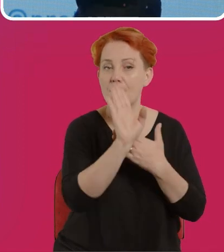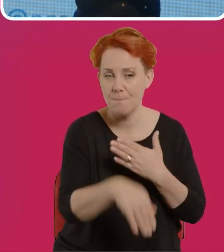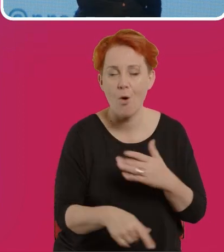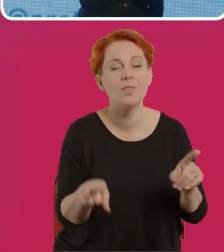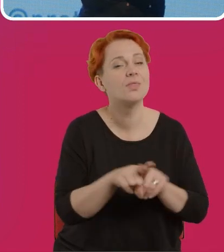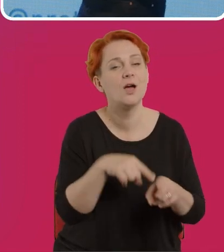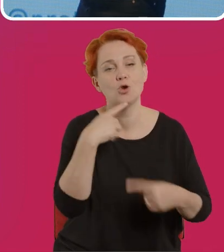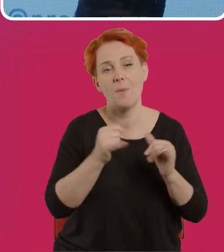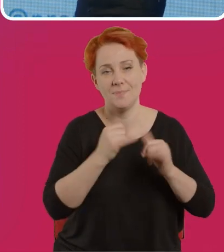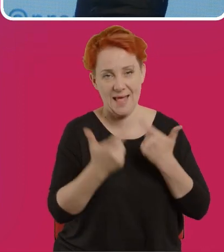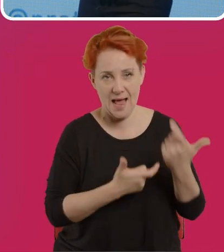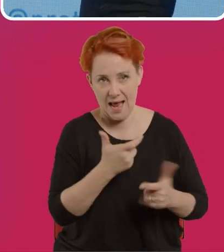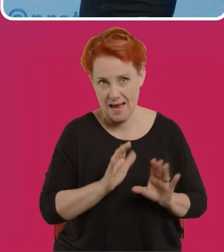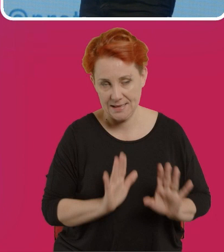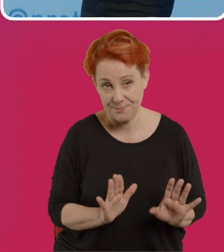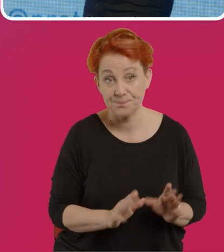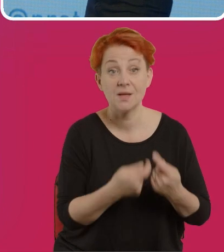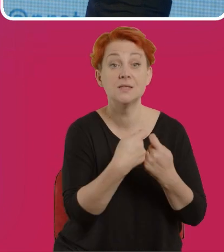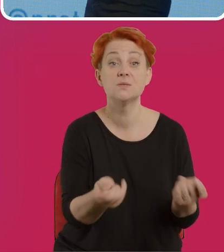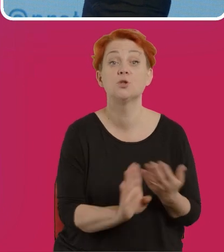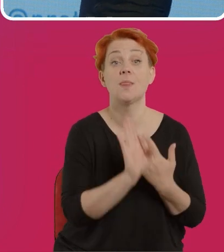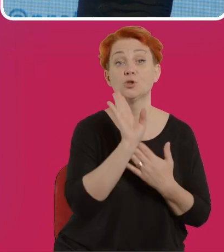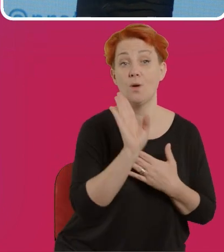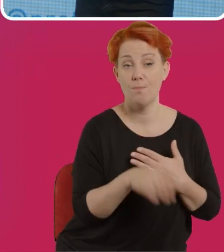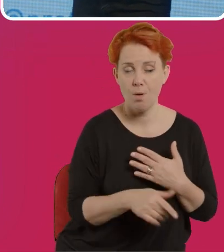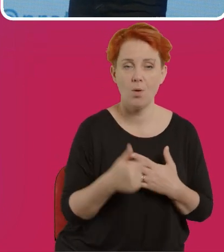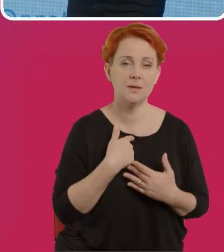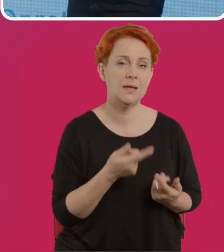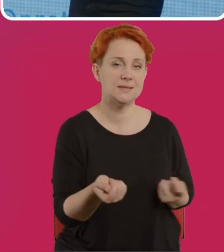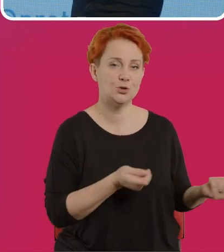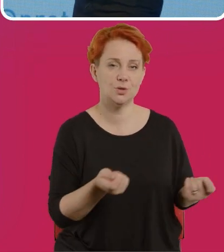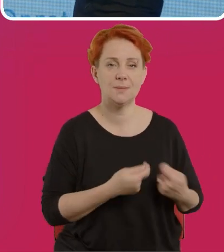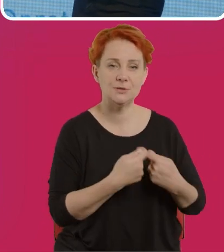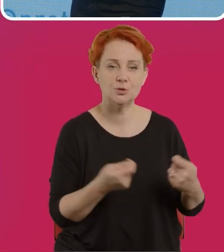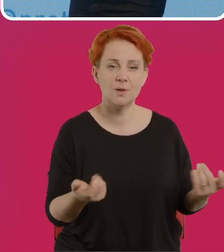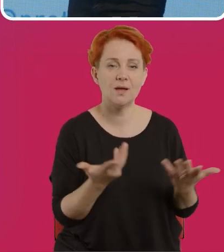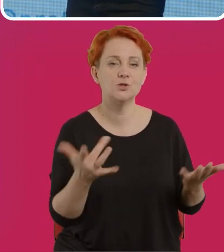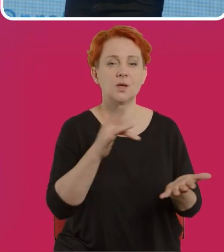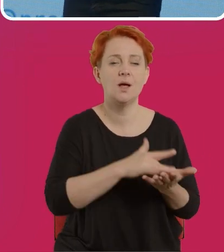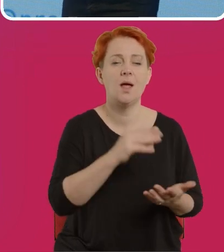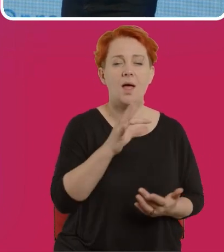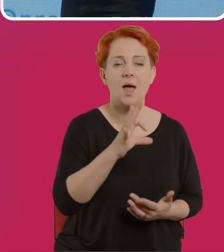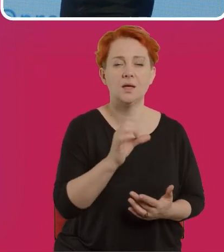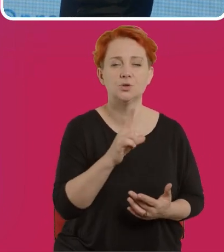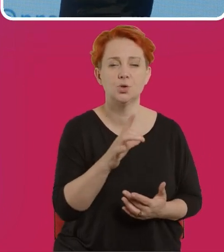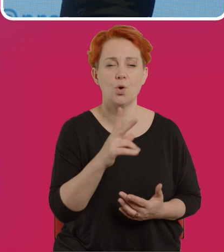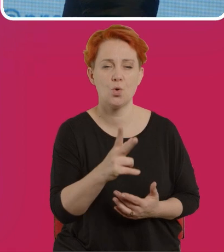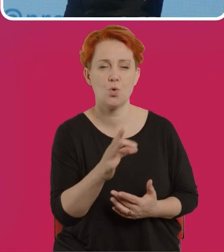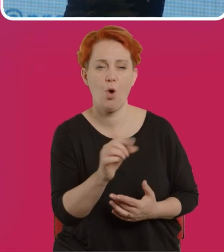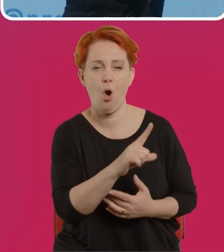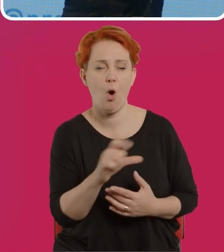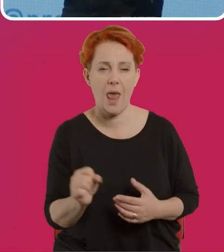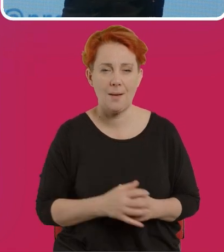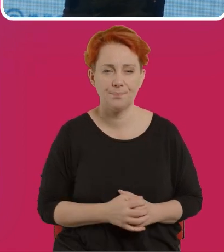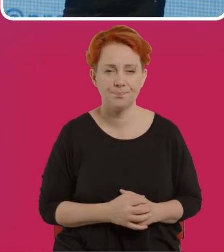tego doszło. I później po sprzedaży firmy zarządzałam sprzedażą w Escola i tak naprawdę w żadnym